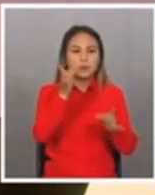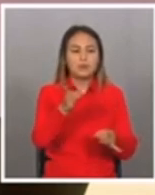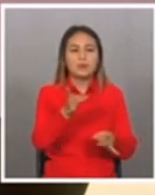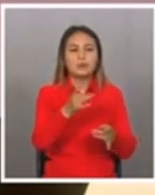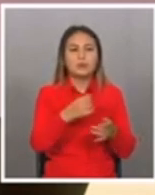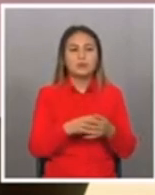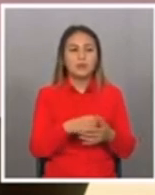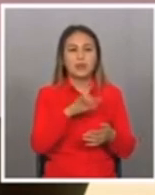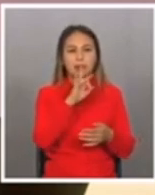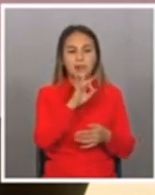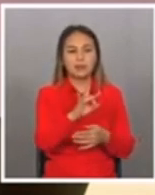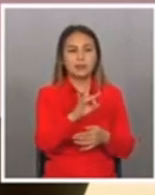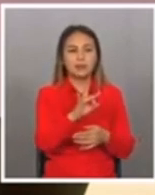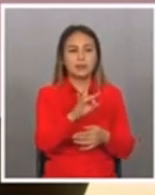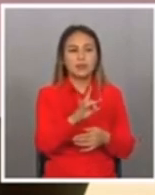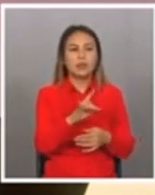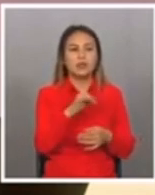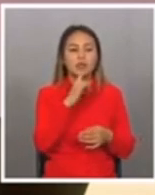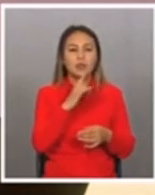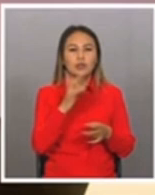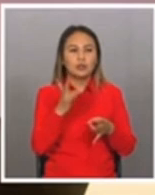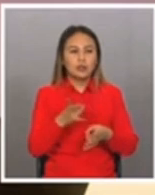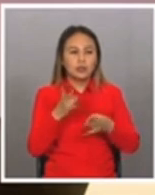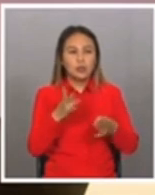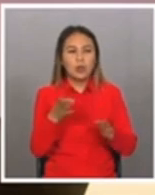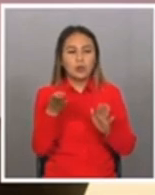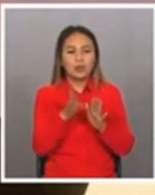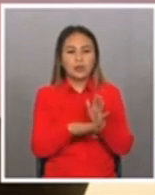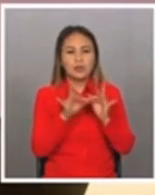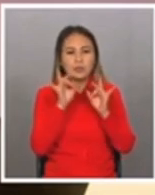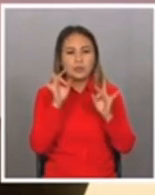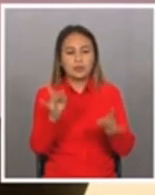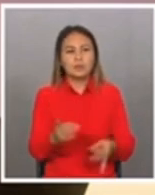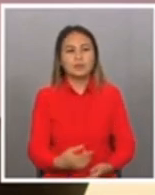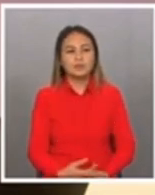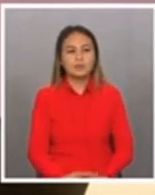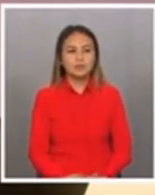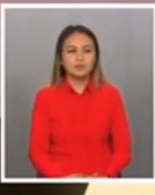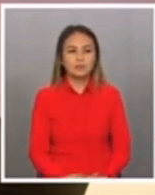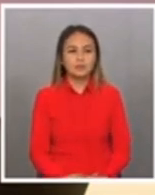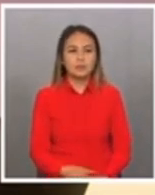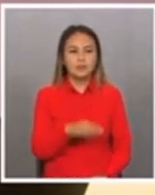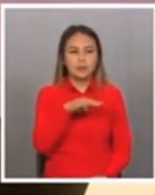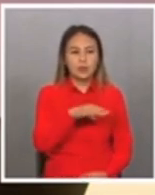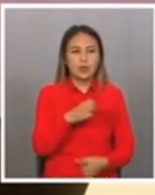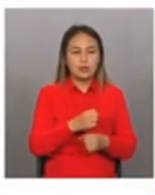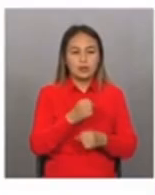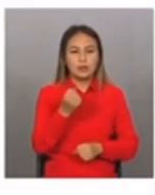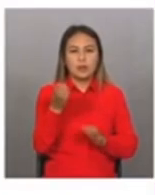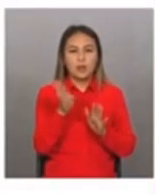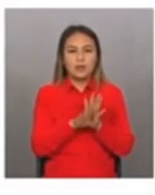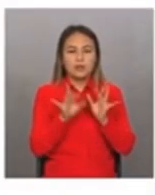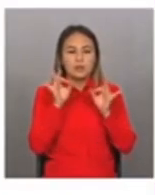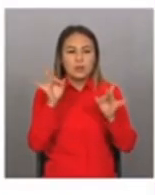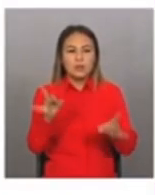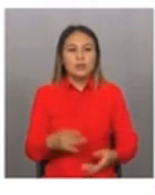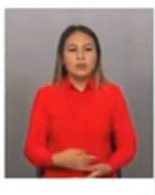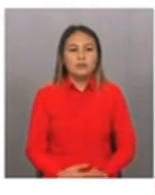дыбыс. Р үнді дауыссыз дыбыс. Т қатаң дауыссыз